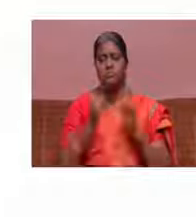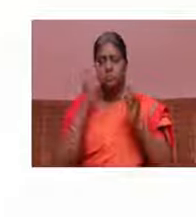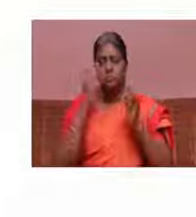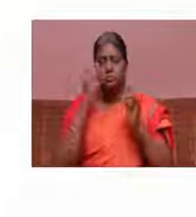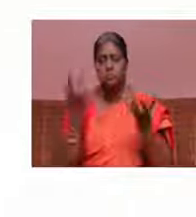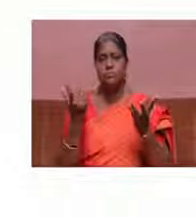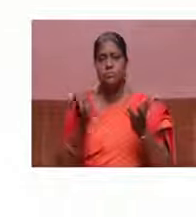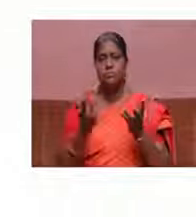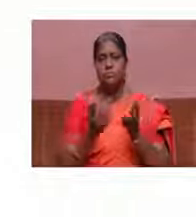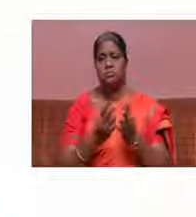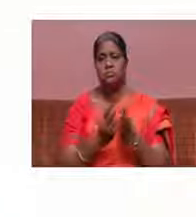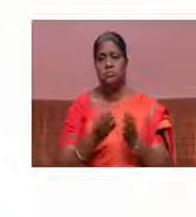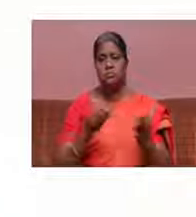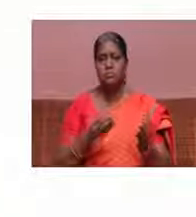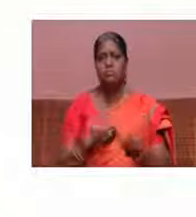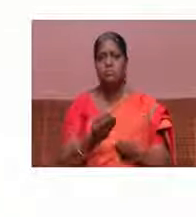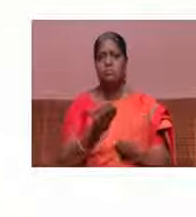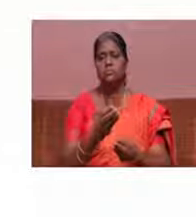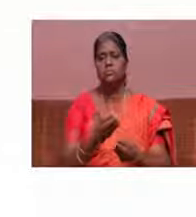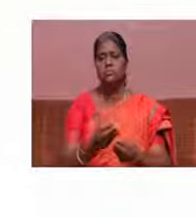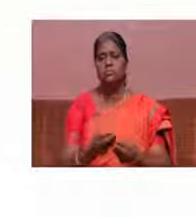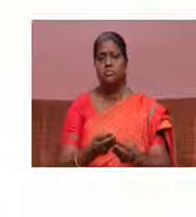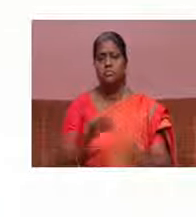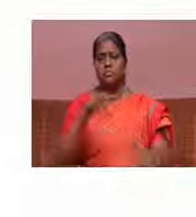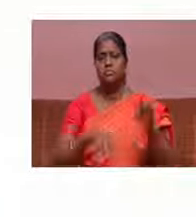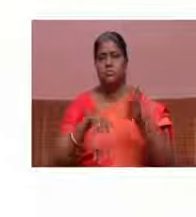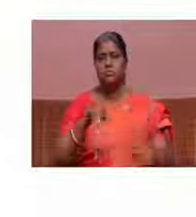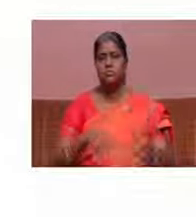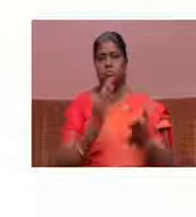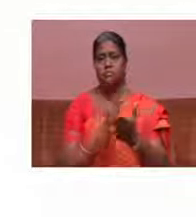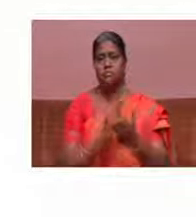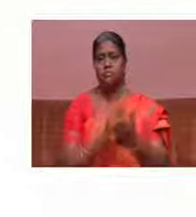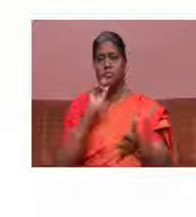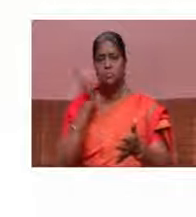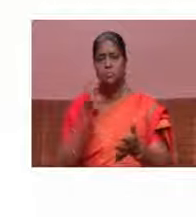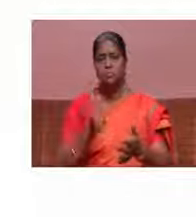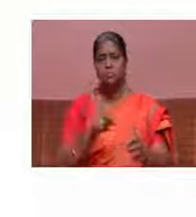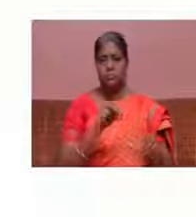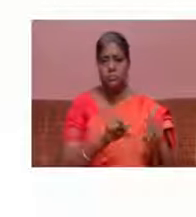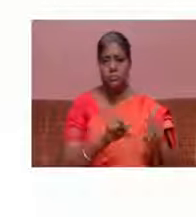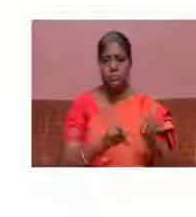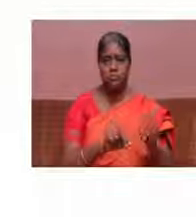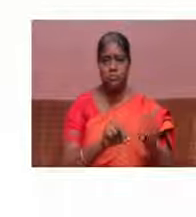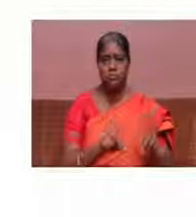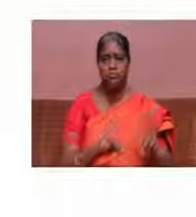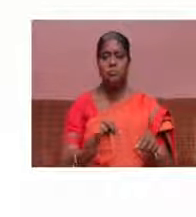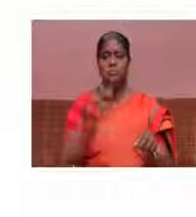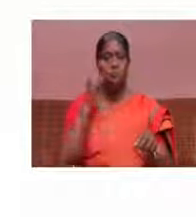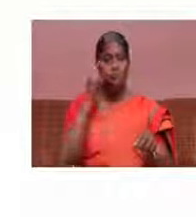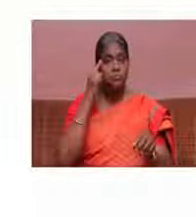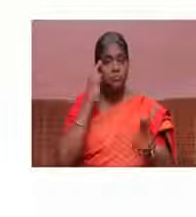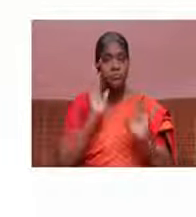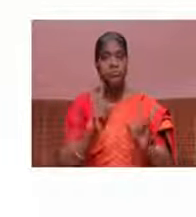கண் பார்வையற்றோருக்கு உதவிகள் செய்யும் வாக்குச்சாவடி பணியாளர்கள் பிரெய்லி தெரிந்திருக்க